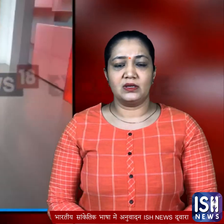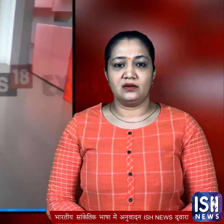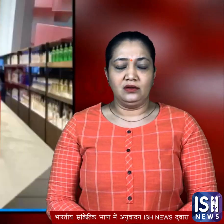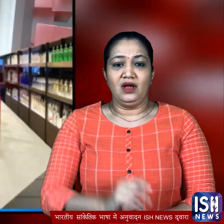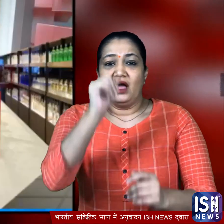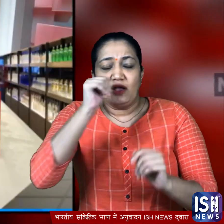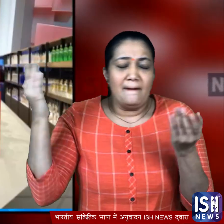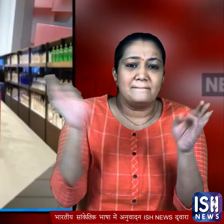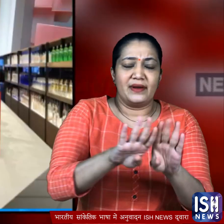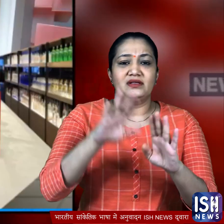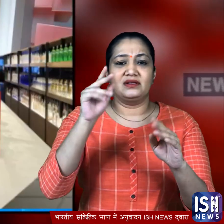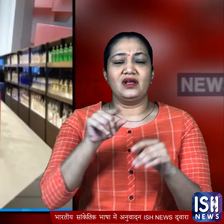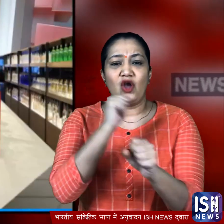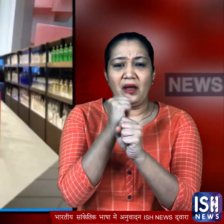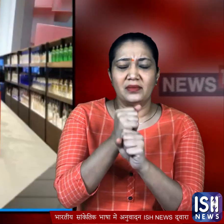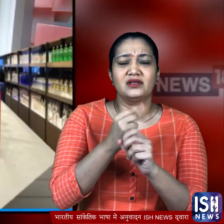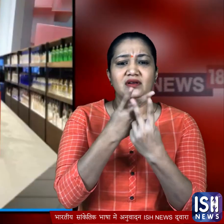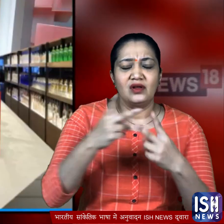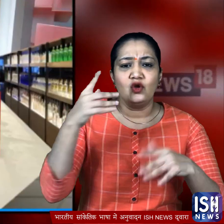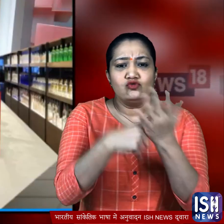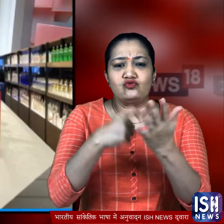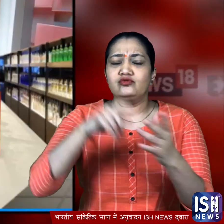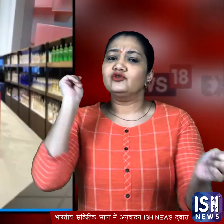मुताबिक शराबबंदी के मुद्दे पर घिरी नीतीश